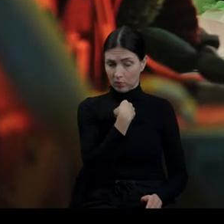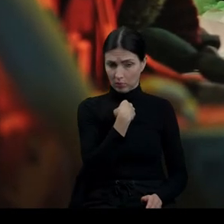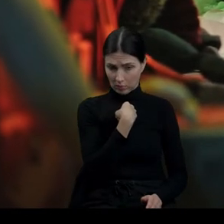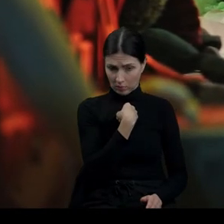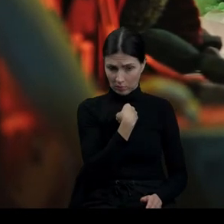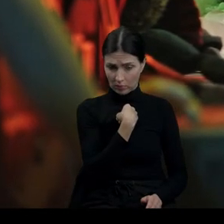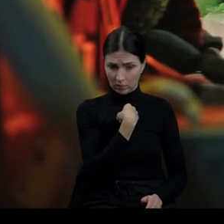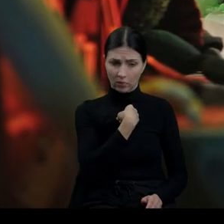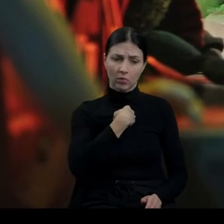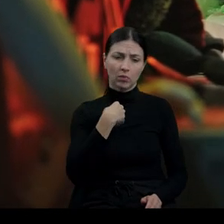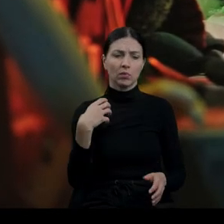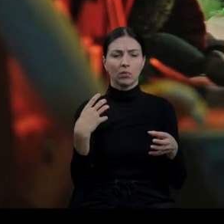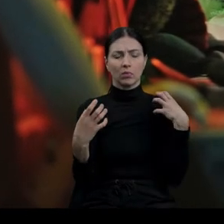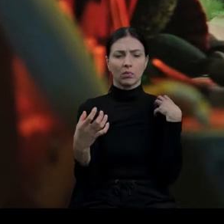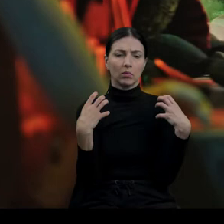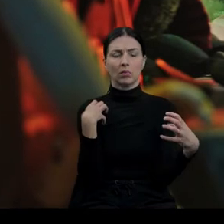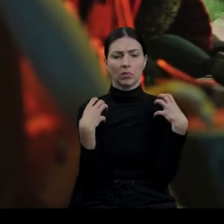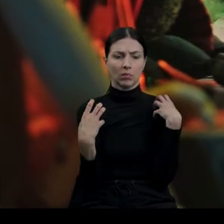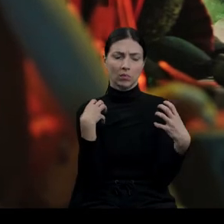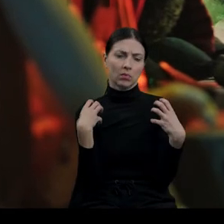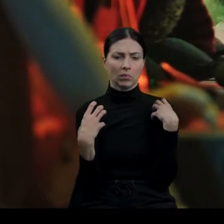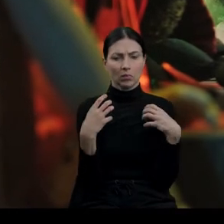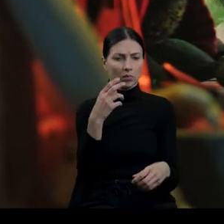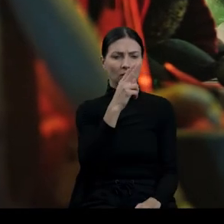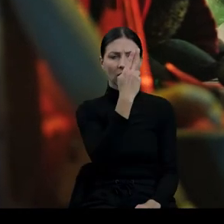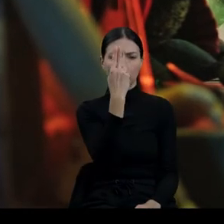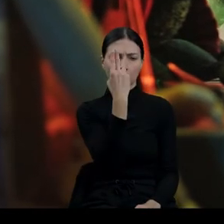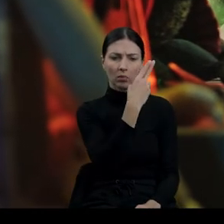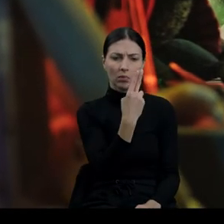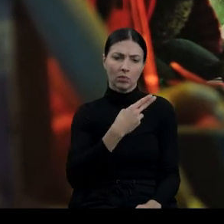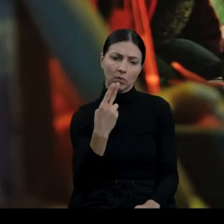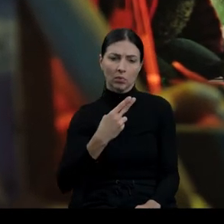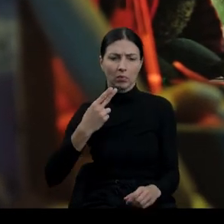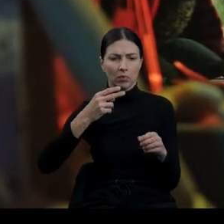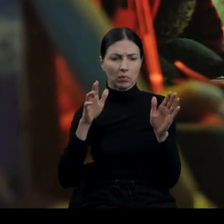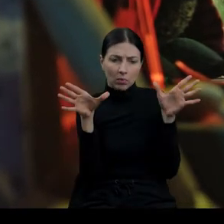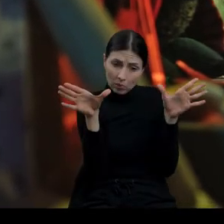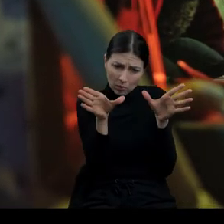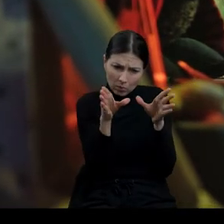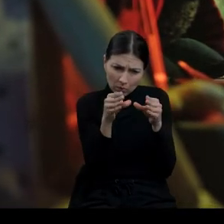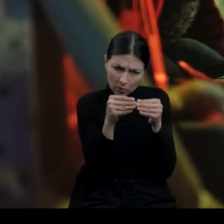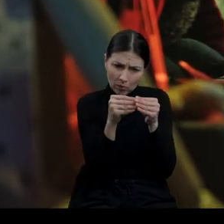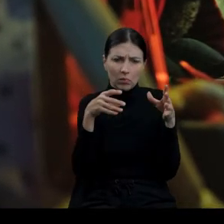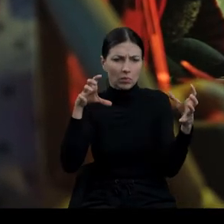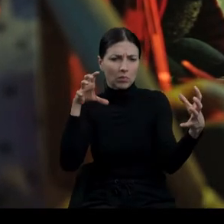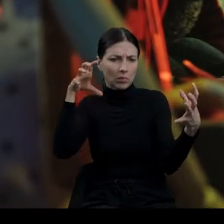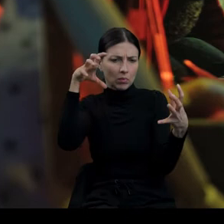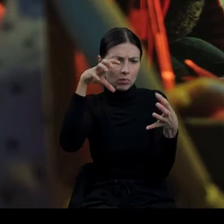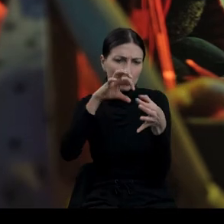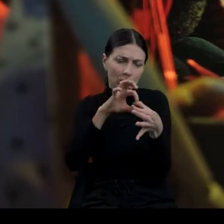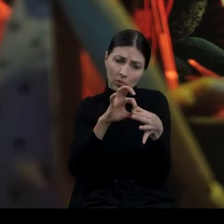którym prowadziłem rozmowy w związku z jego pracą nad wydawnictwem. Nie? To on mi